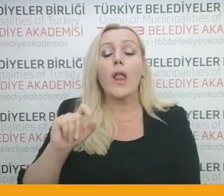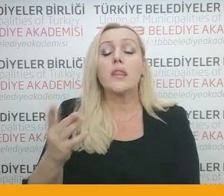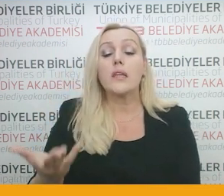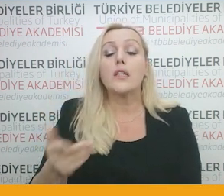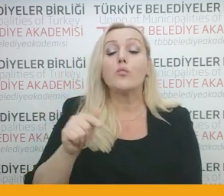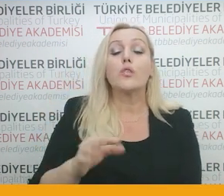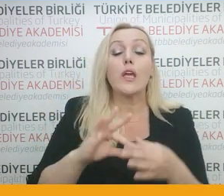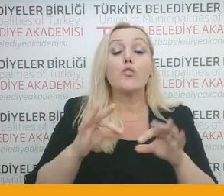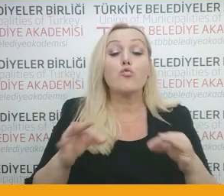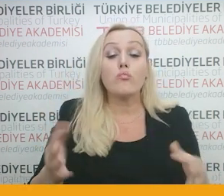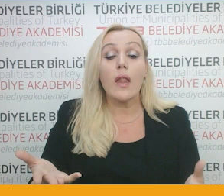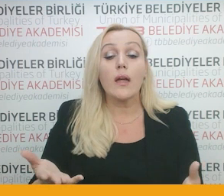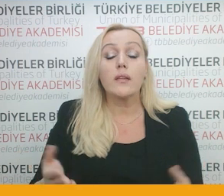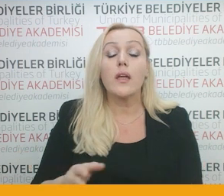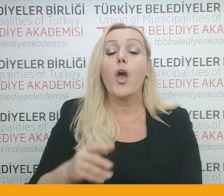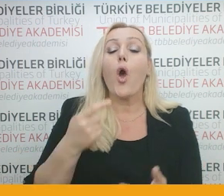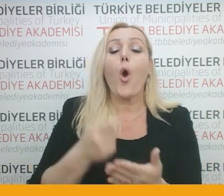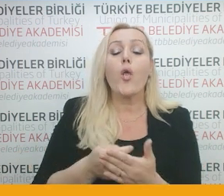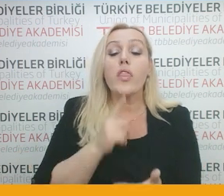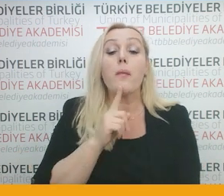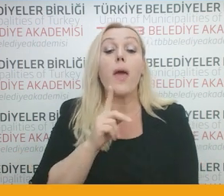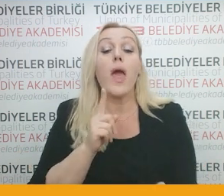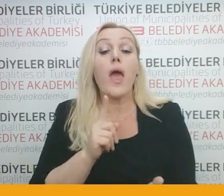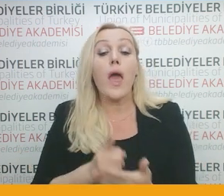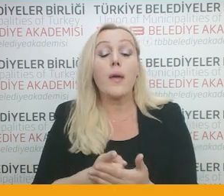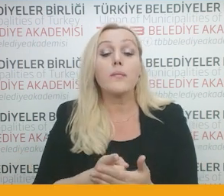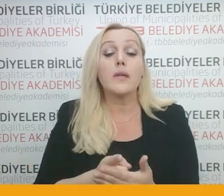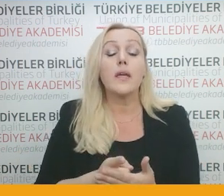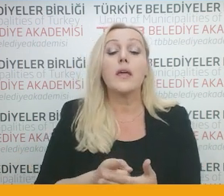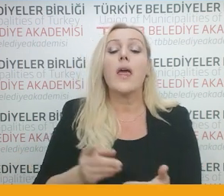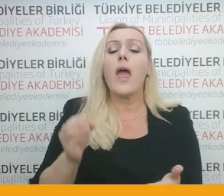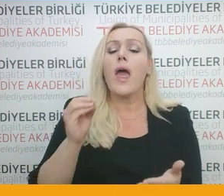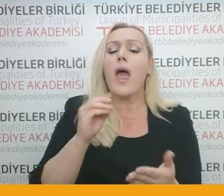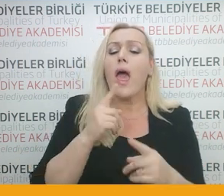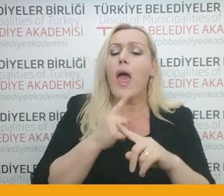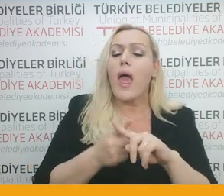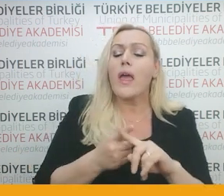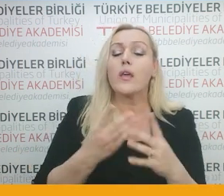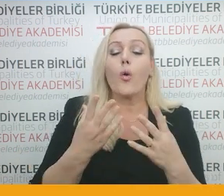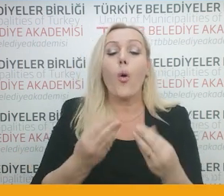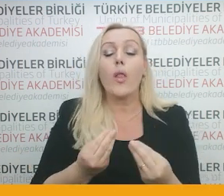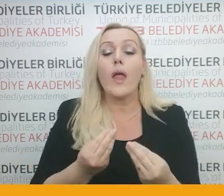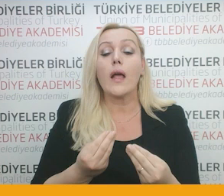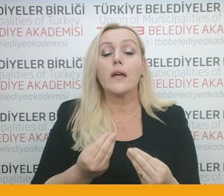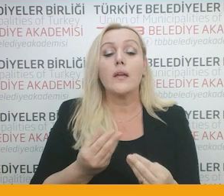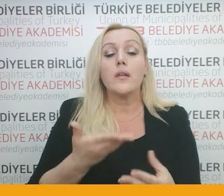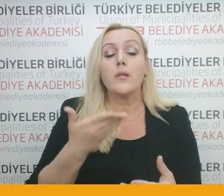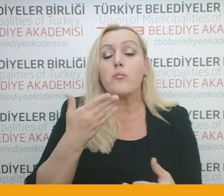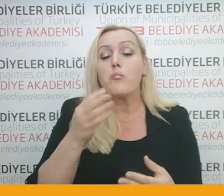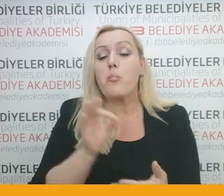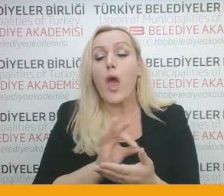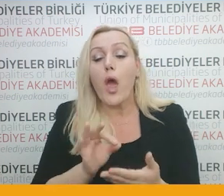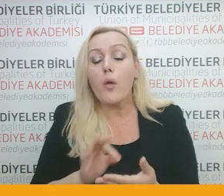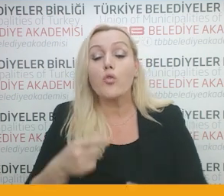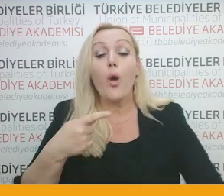geçen cümleler bunlar. Ödeme belgelerinin eki gerçekleşme belgelerinde maaş tahakkuk icmali, memur banka